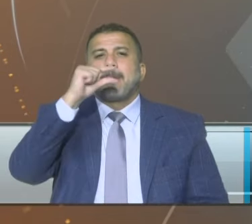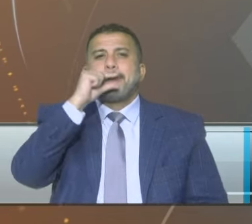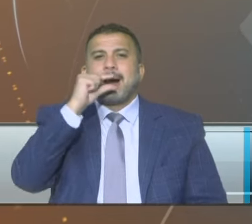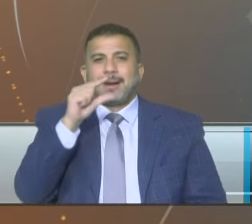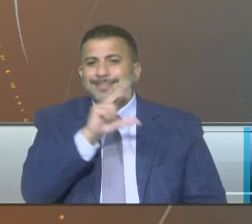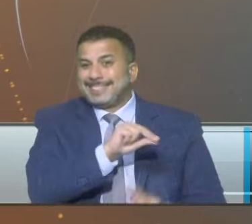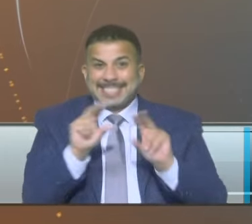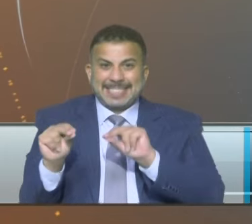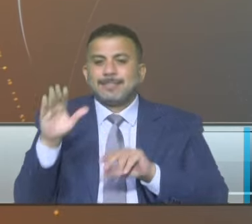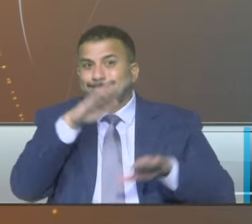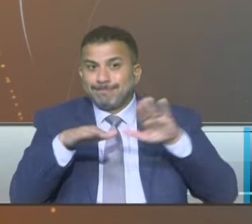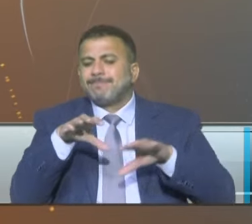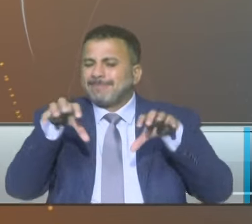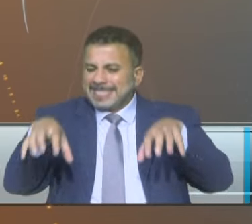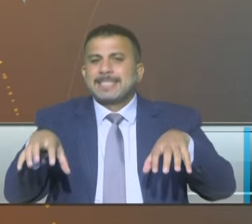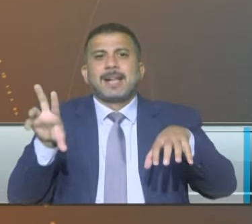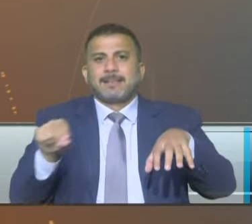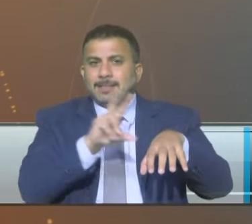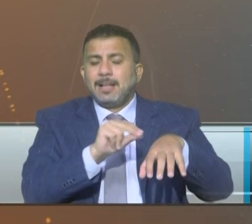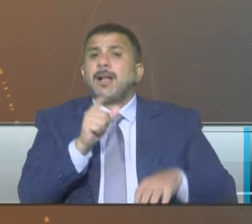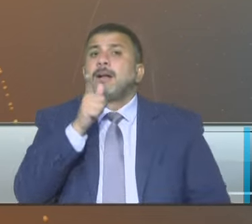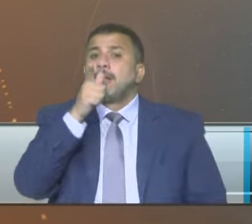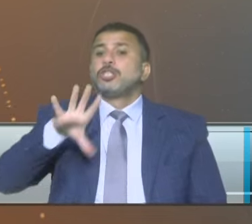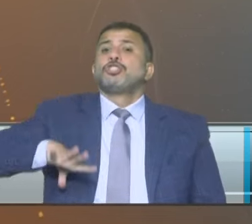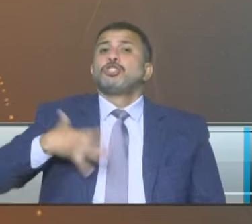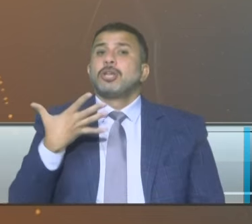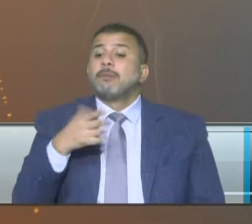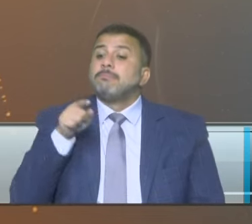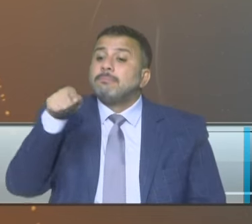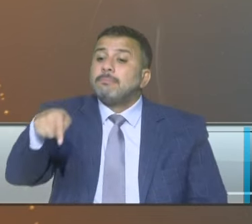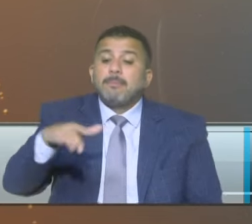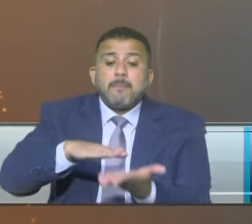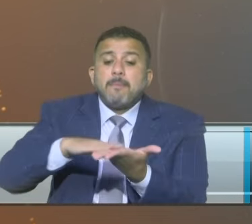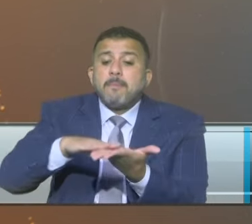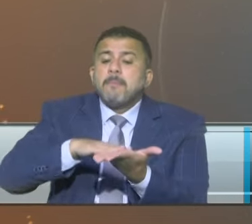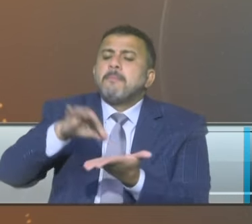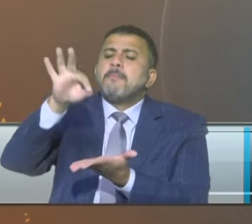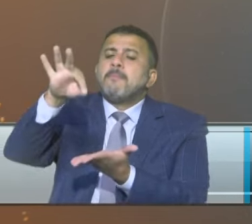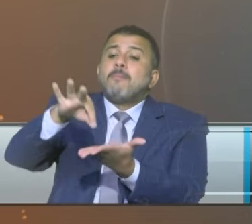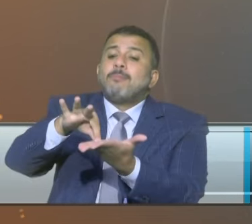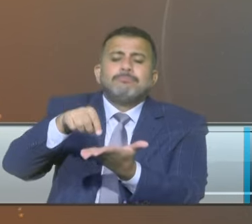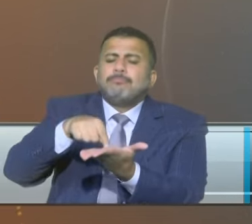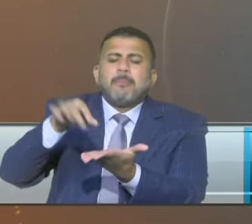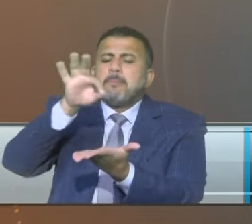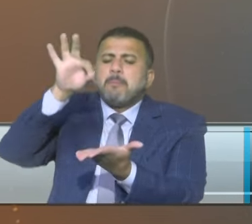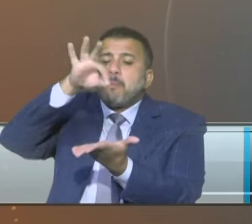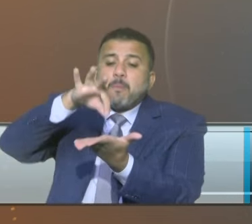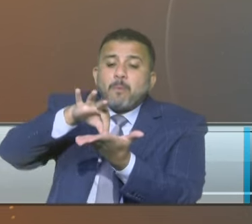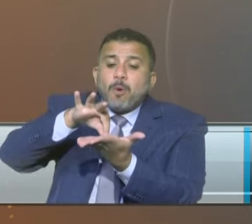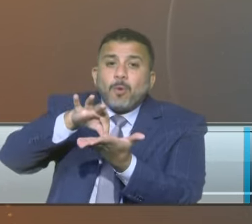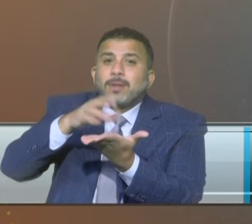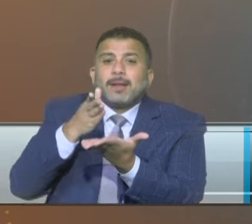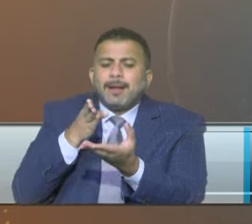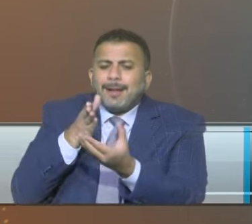وكذلك ايضا سموه حدد الموقع هذا بحيث ان يكون الموقع في مدخل